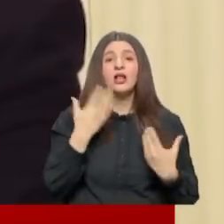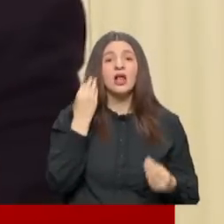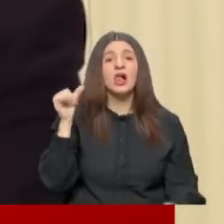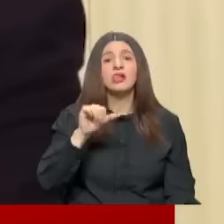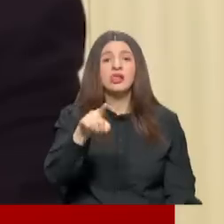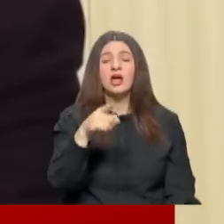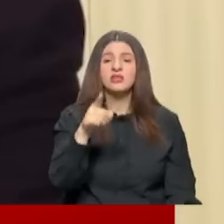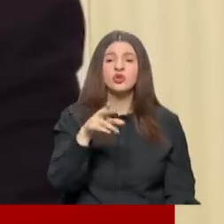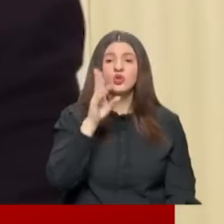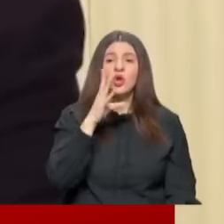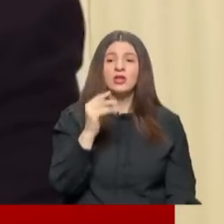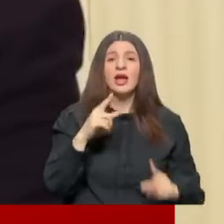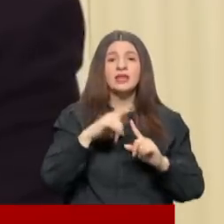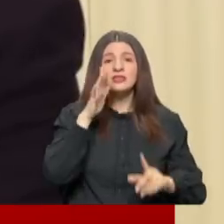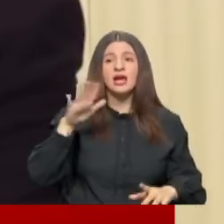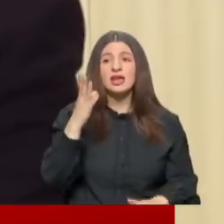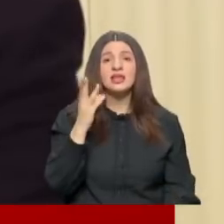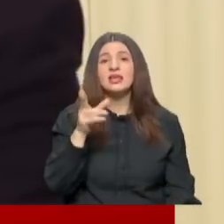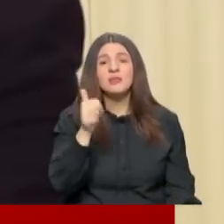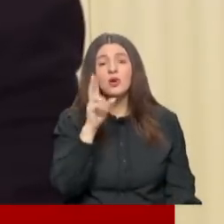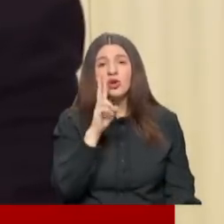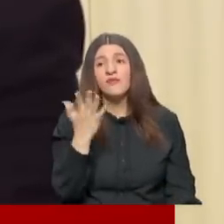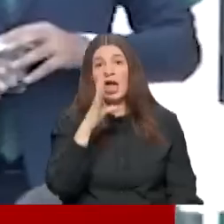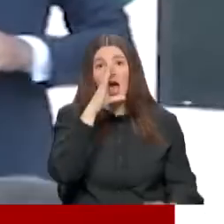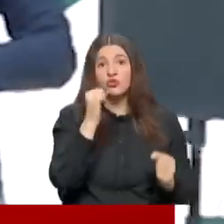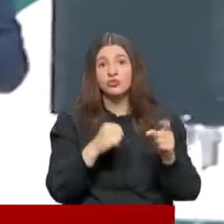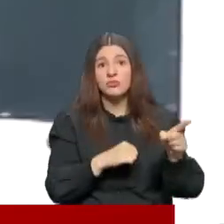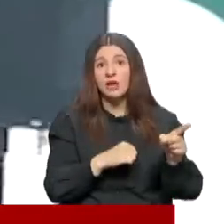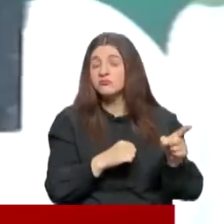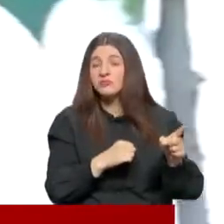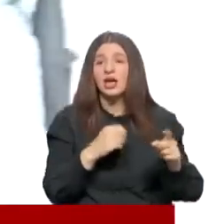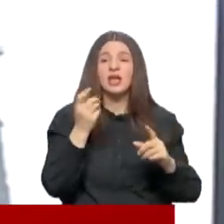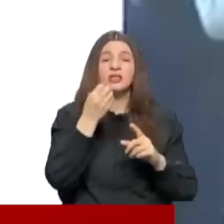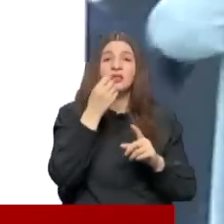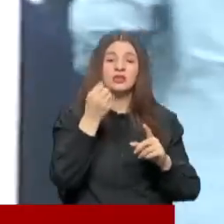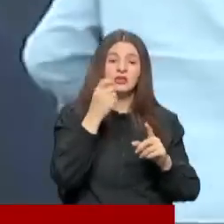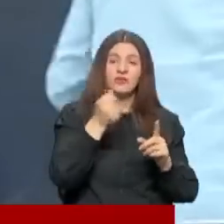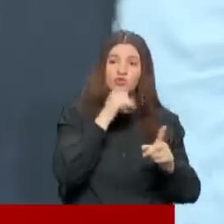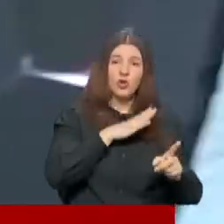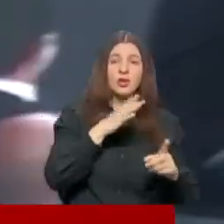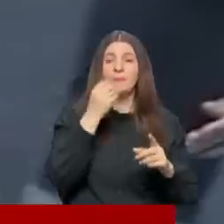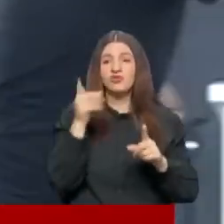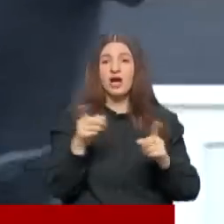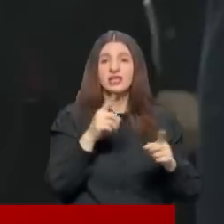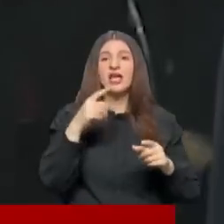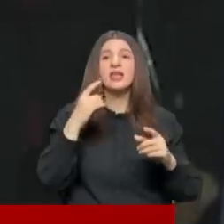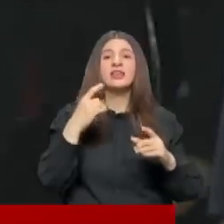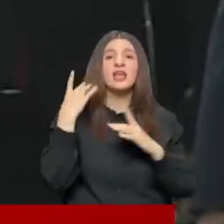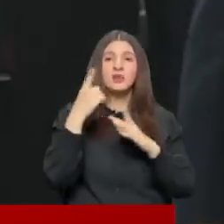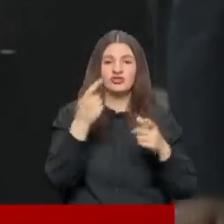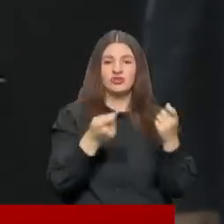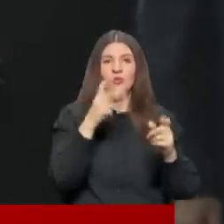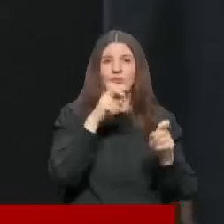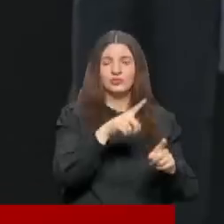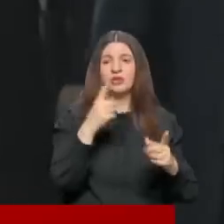anlayamazsınız. Sizi son olarak Trakya'da ne zaman gördük Sayın Bahçeli? Ya da Erzurum'da? Davutoğlu ile Bahçeli arasında Diyarbakır'daki Çalıştay üzerinden tartışma